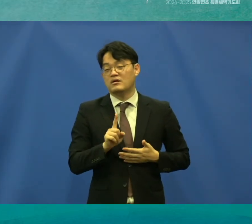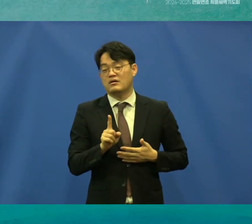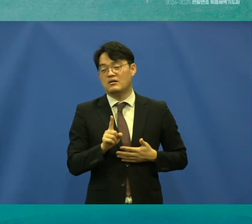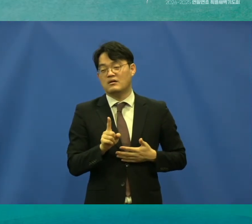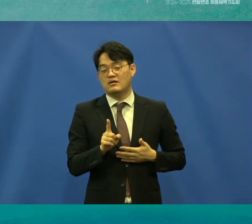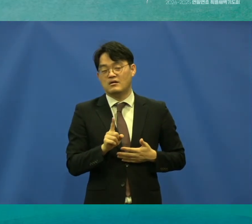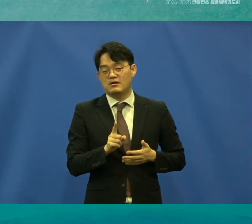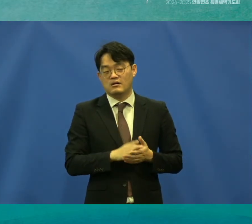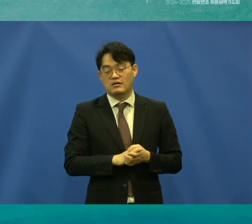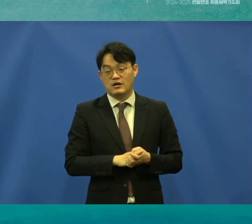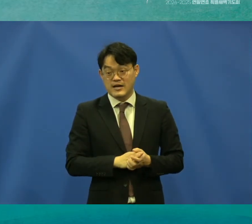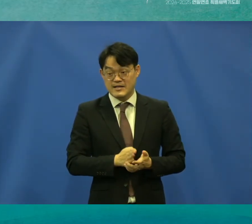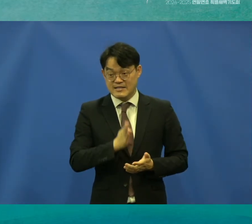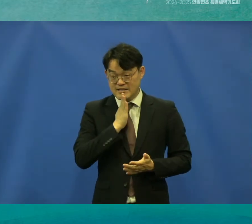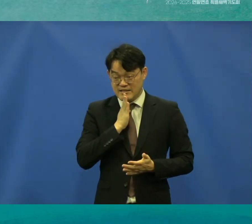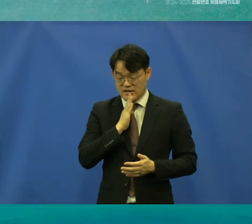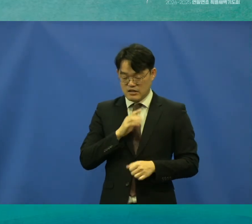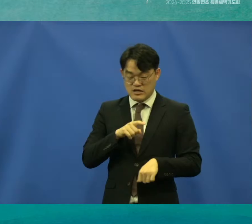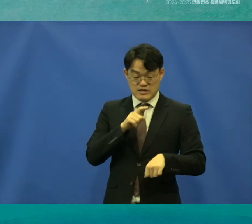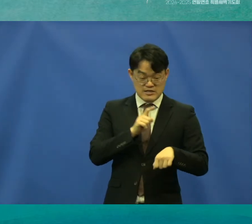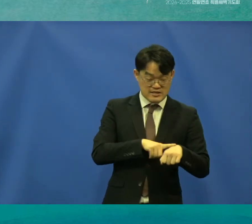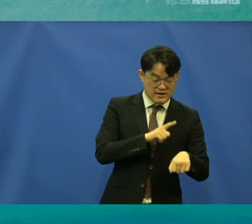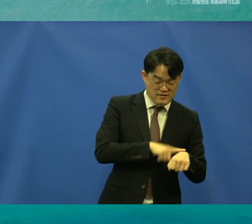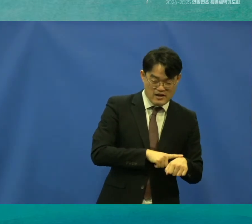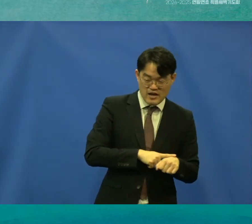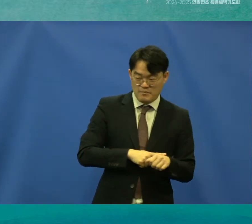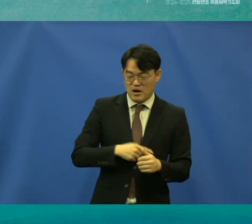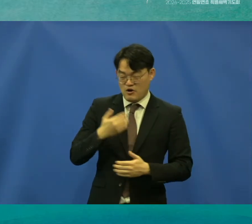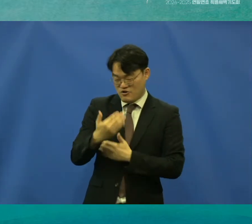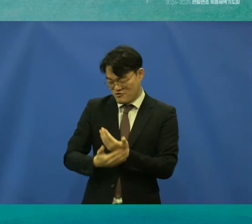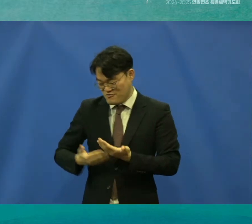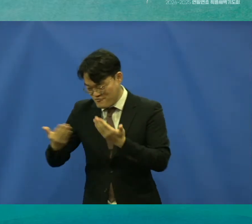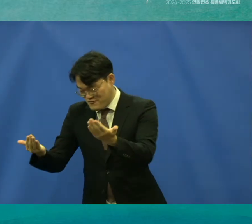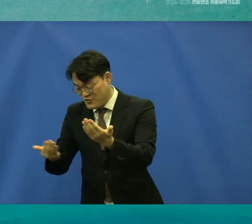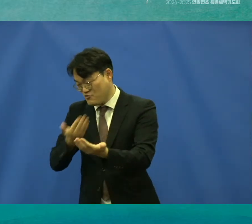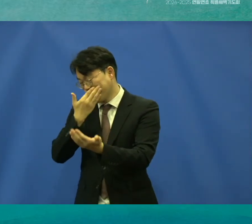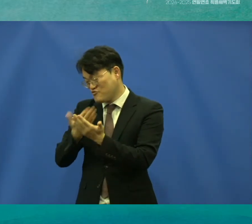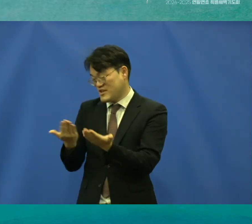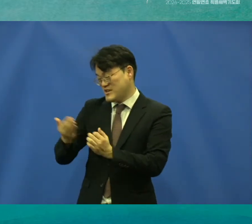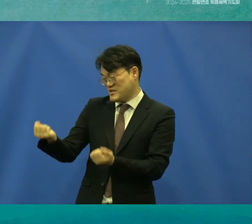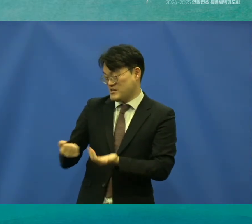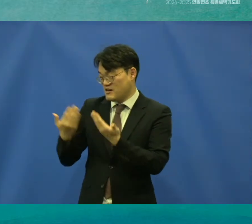진짜 써야 될 때는 안 쓰고 엉뚱한 데 쓰려고.